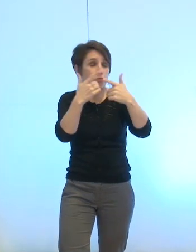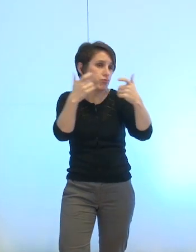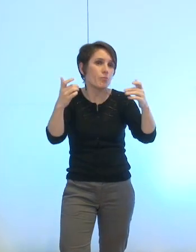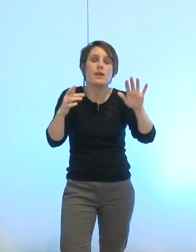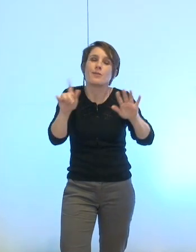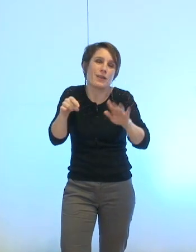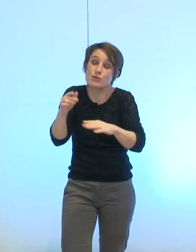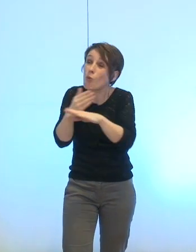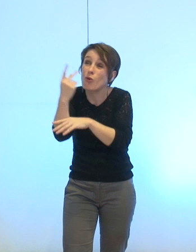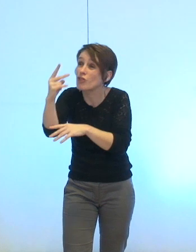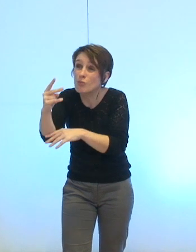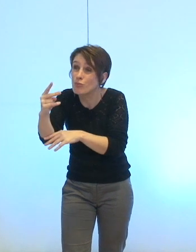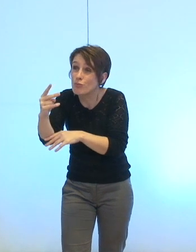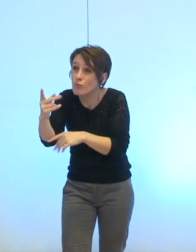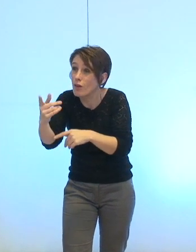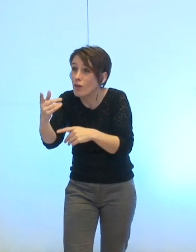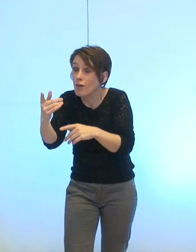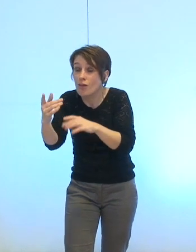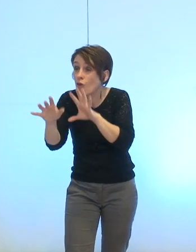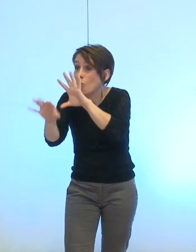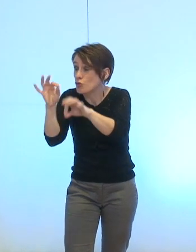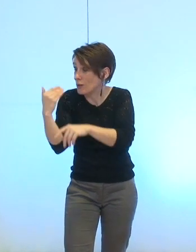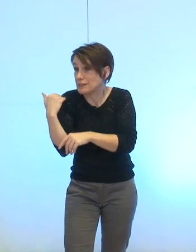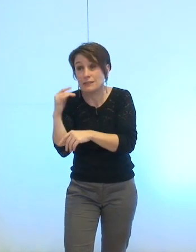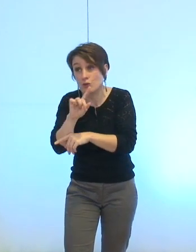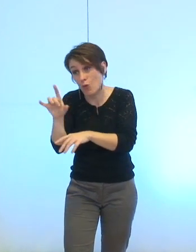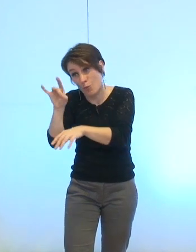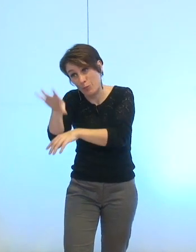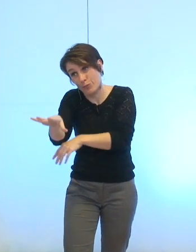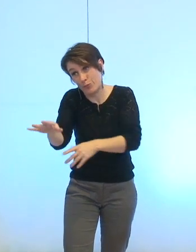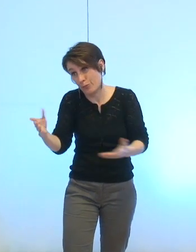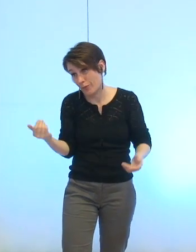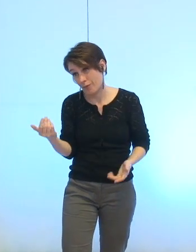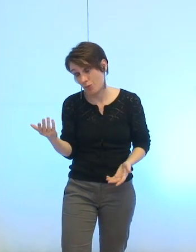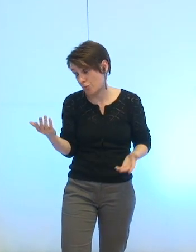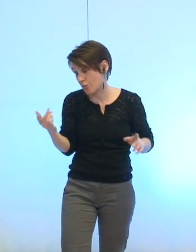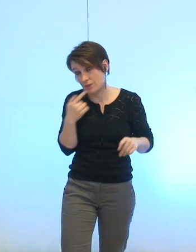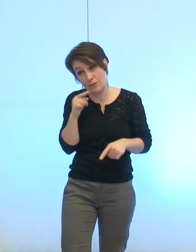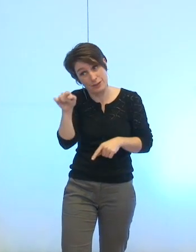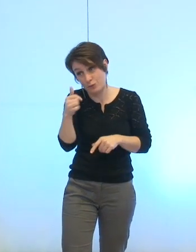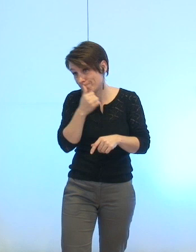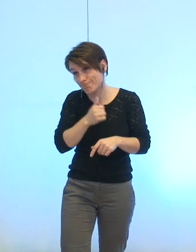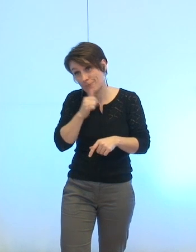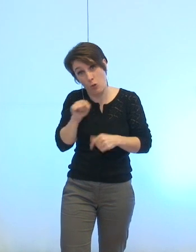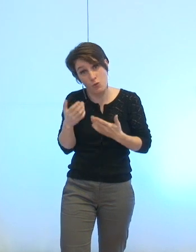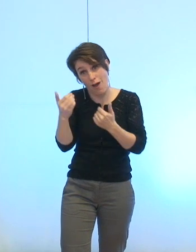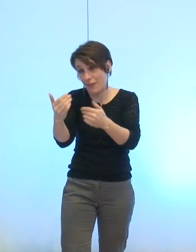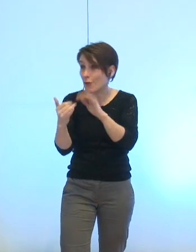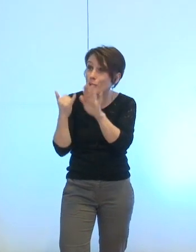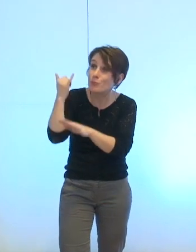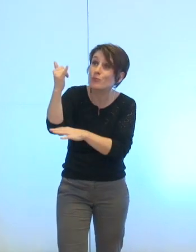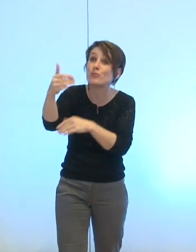votre projet qui est mis en place ce n'est pas votre projet qui a été choisi par les grosblois et donc vous devrez attendre pour cela